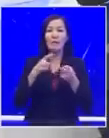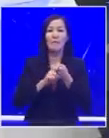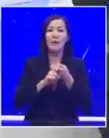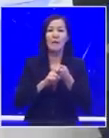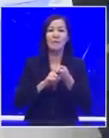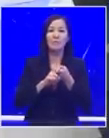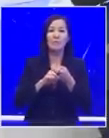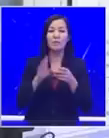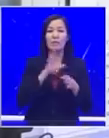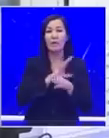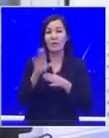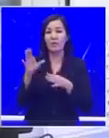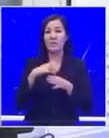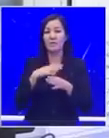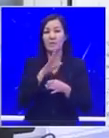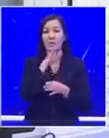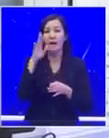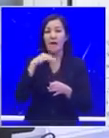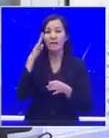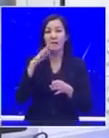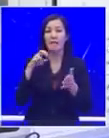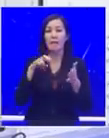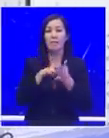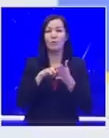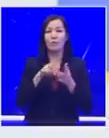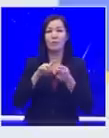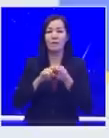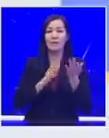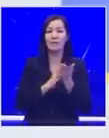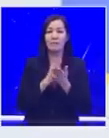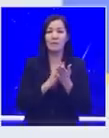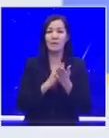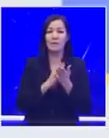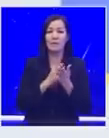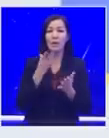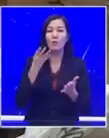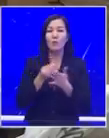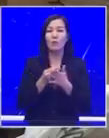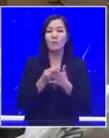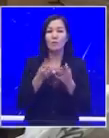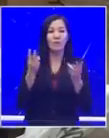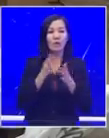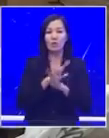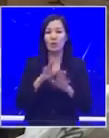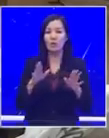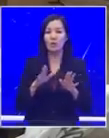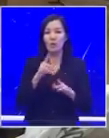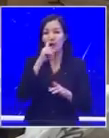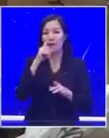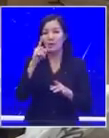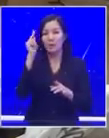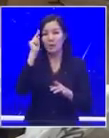пошта байланысы бөлімшелері арқылы жеткізіледі. Ата-аналарға пошта байланысы қызмет үшін төлем жасаудың қажеті